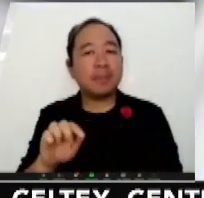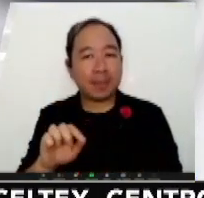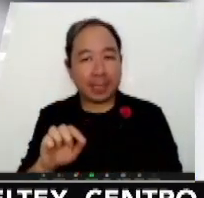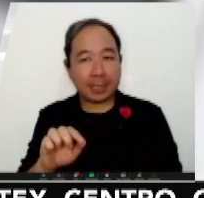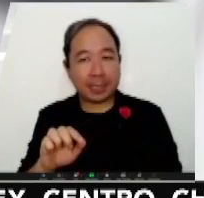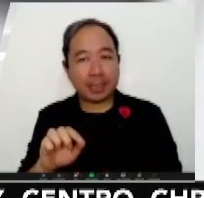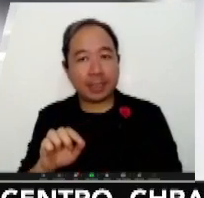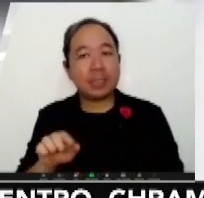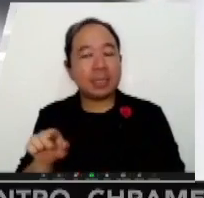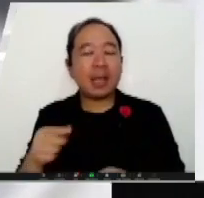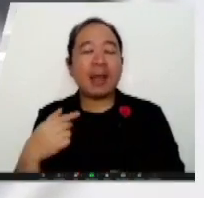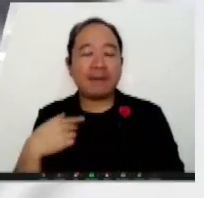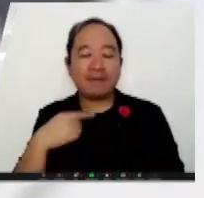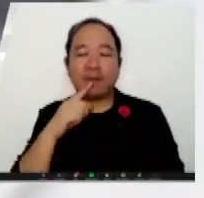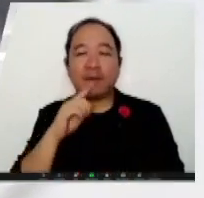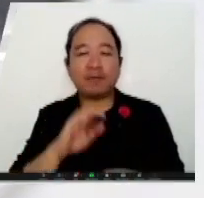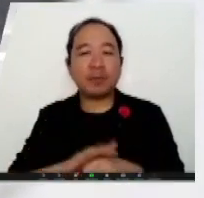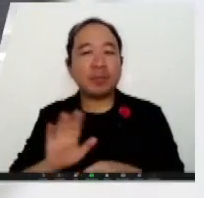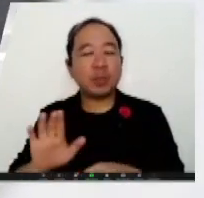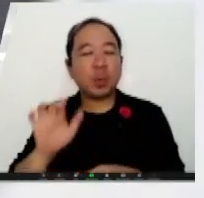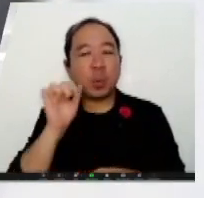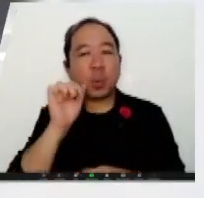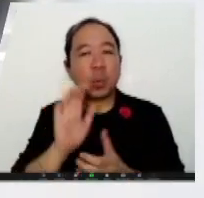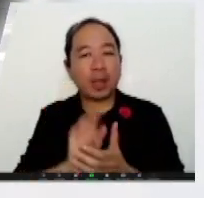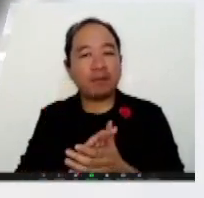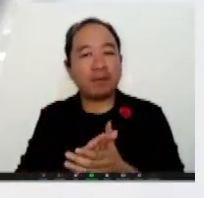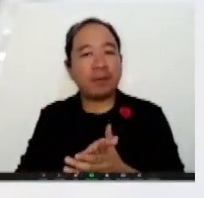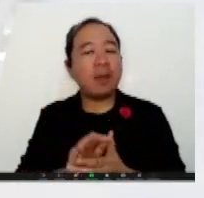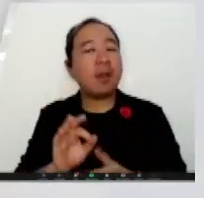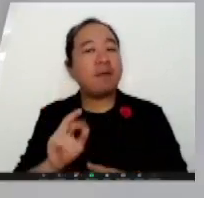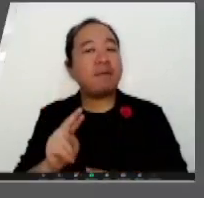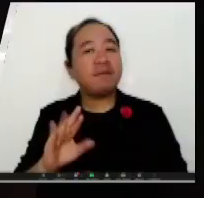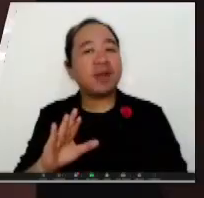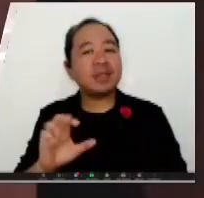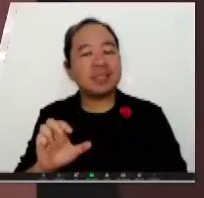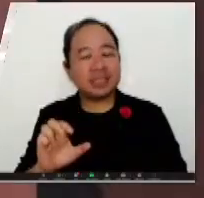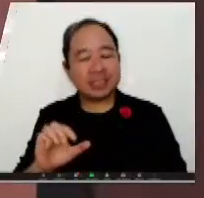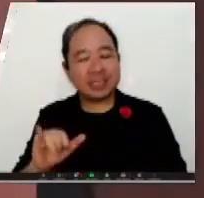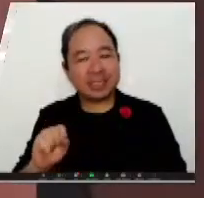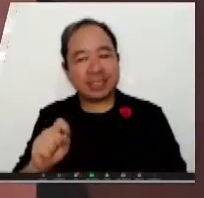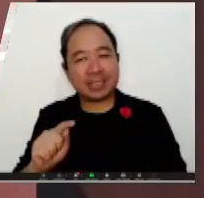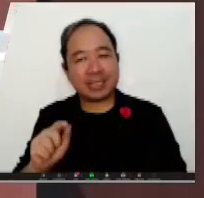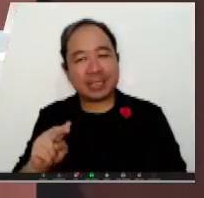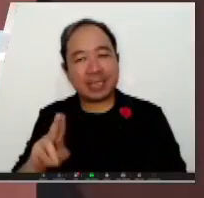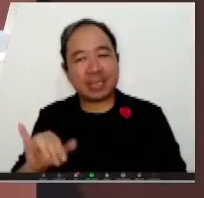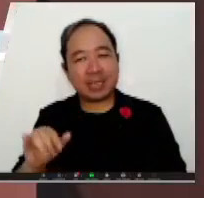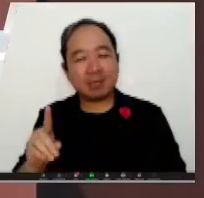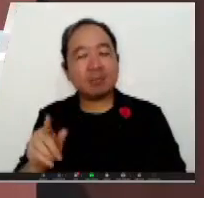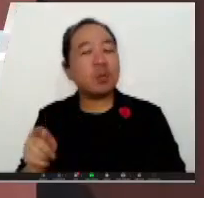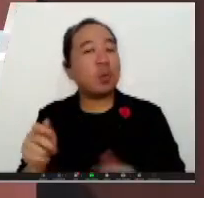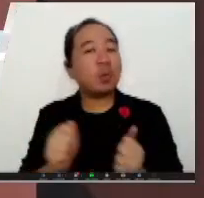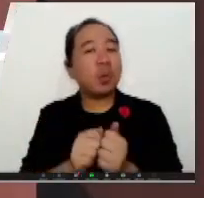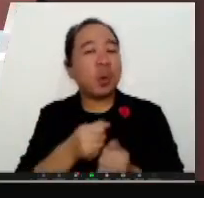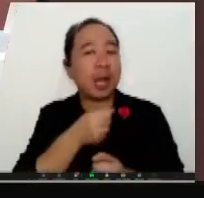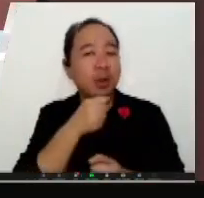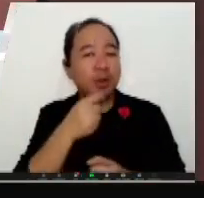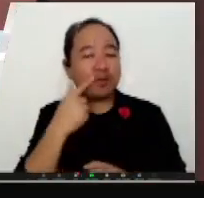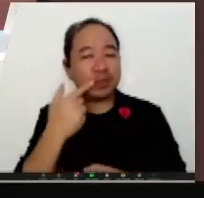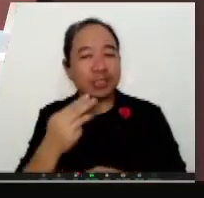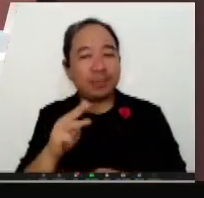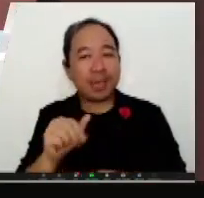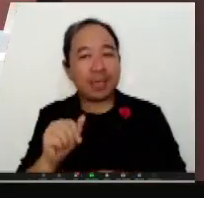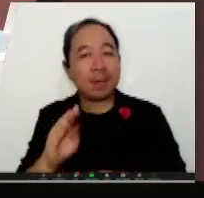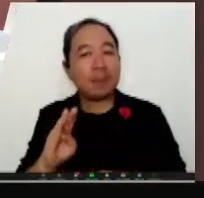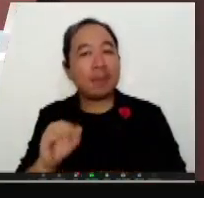may bahay ng mamamahayag na si Francie Castañeda Lacanilao. Nagsilbing co-anchor si Mike sa GMA Balita na isa sa